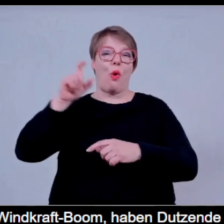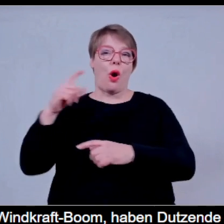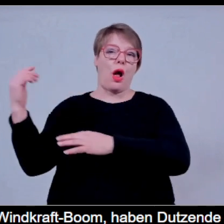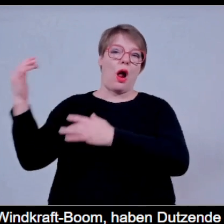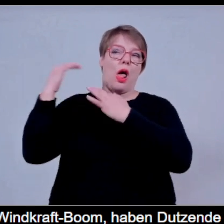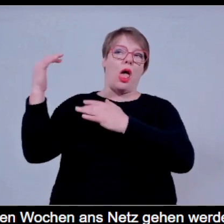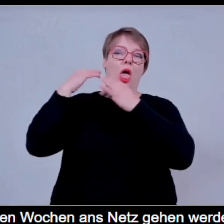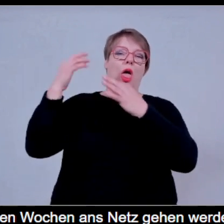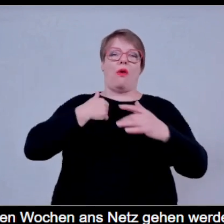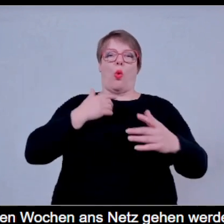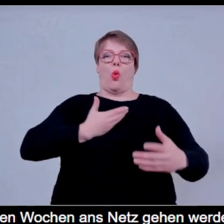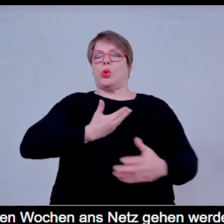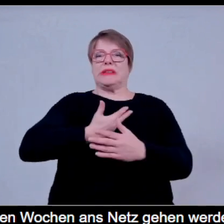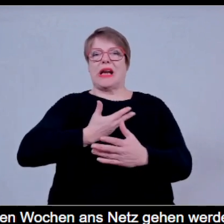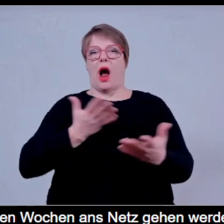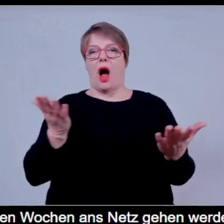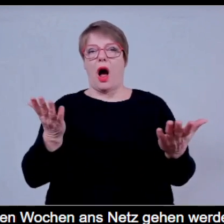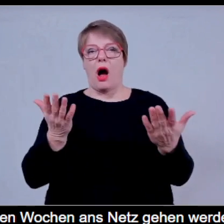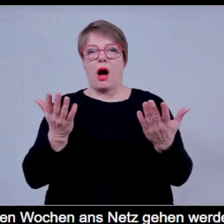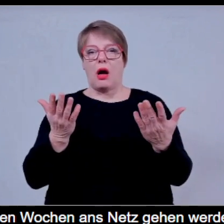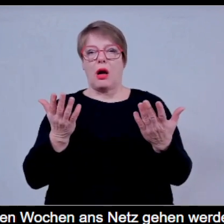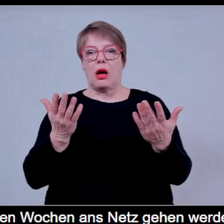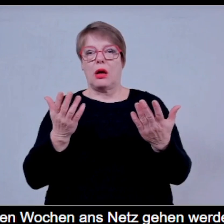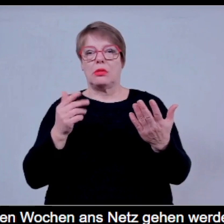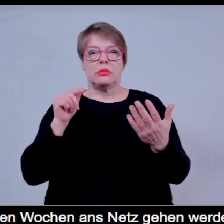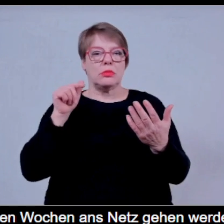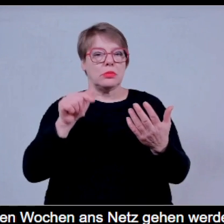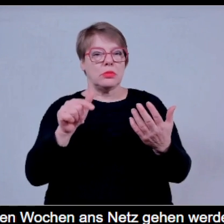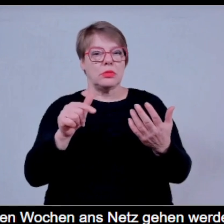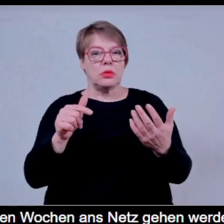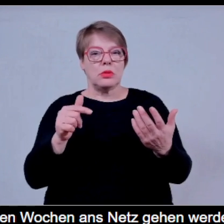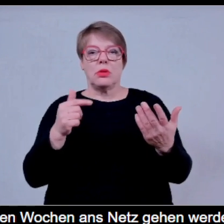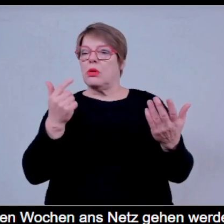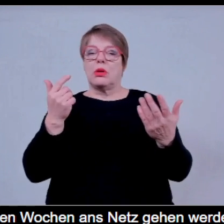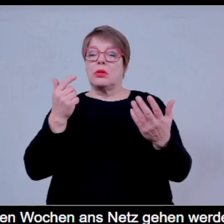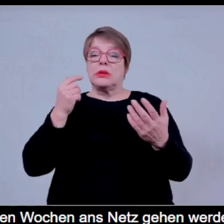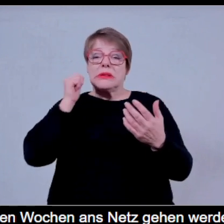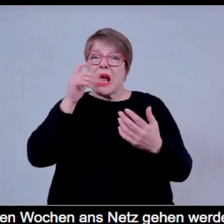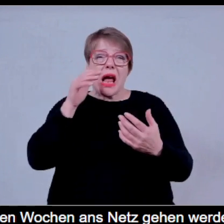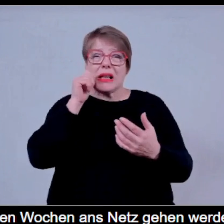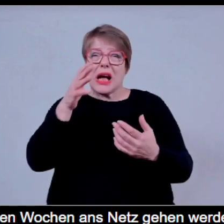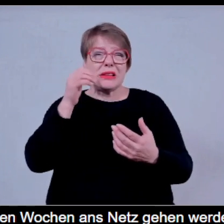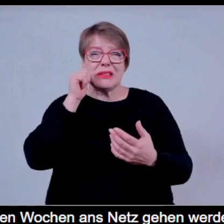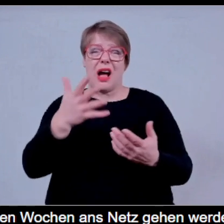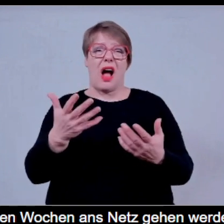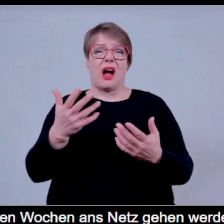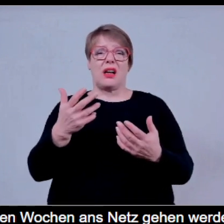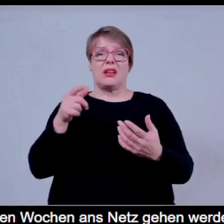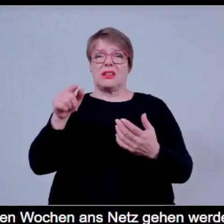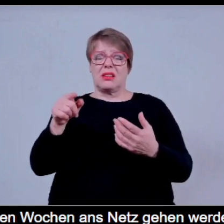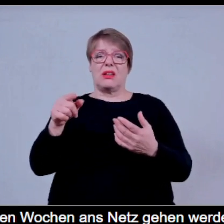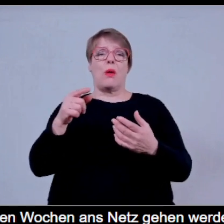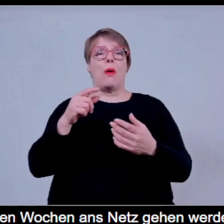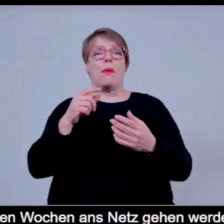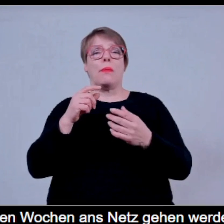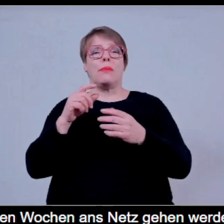Branche völlig verunsichert. Es hat natürlich die EU hier den ersten Stein ins Wasser geworfen mit der Aufforderung, dass